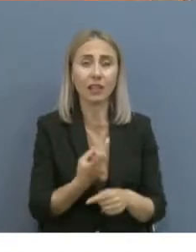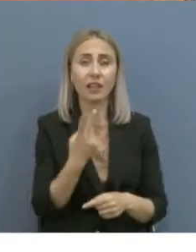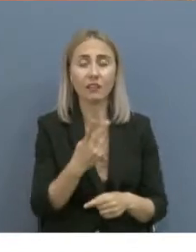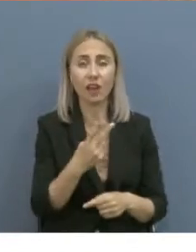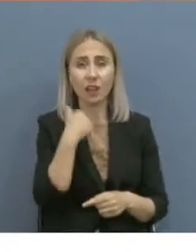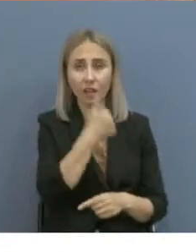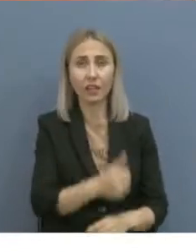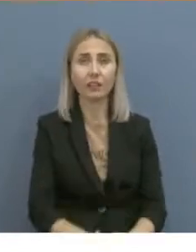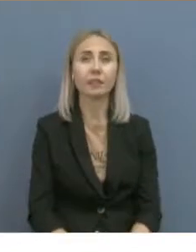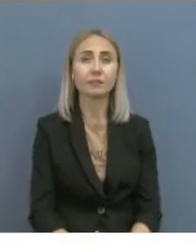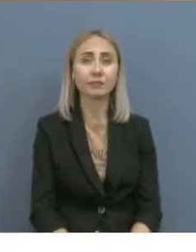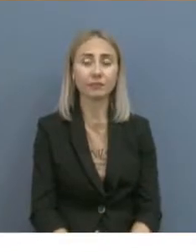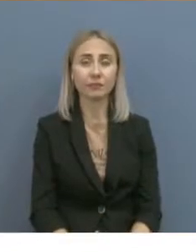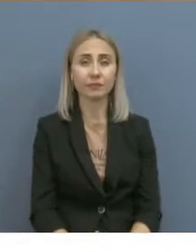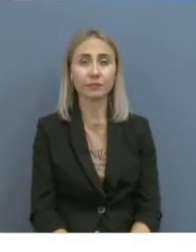анықталды.